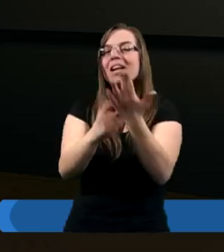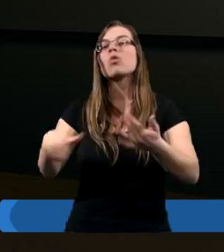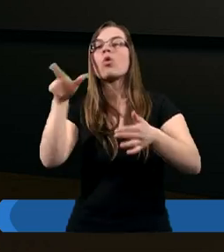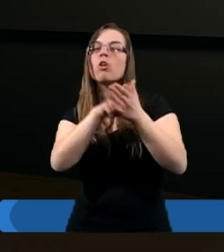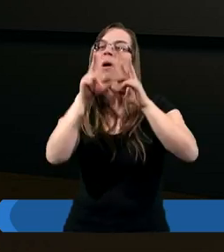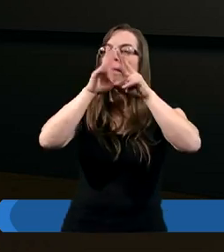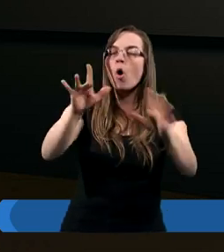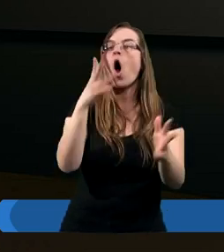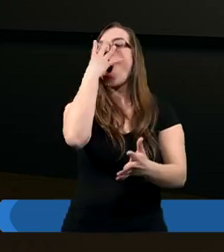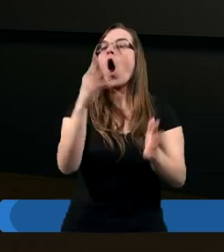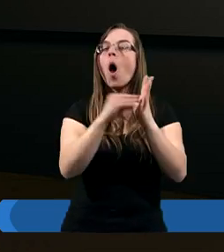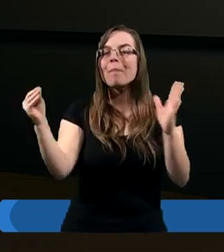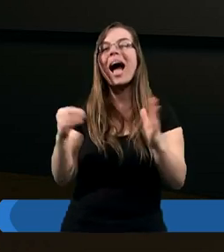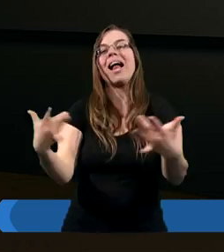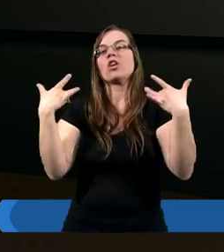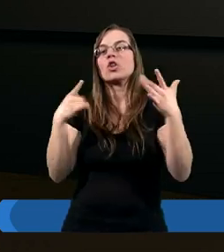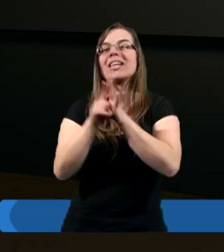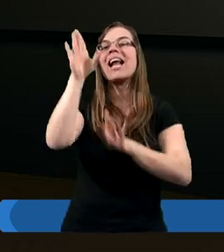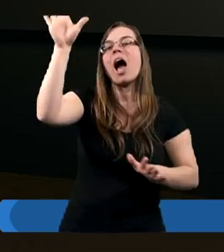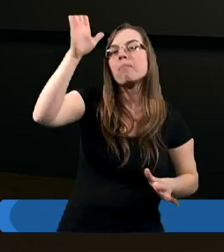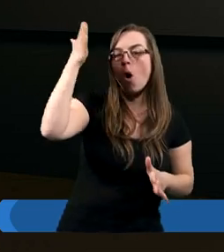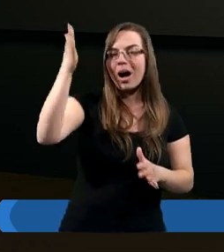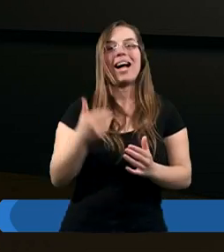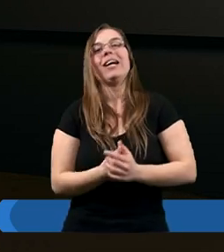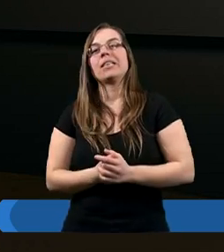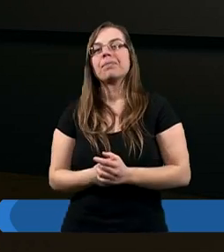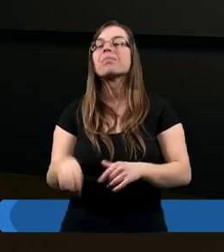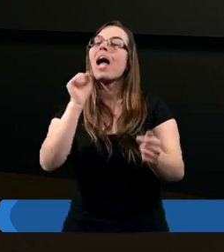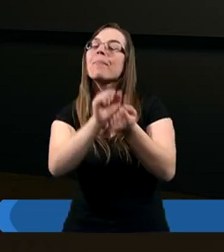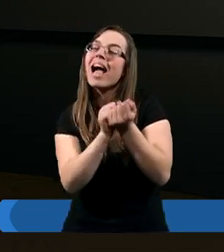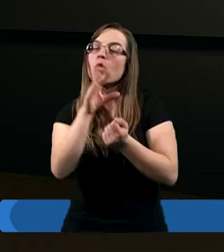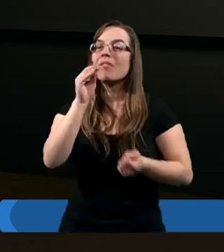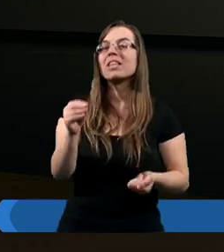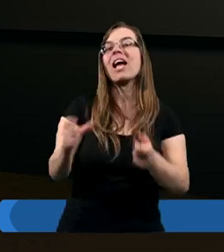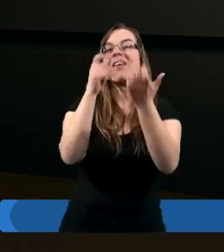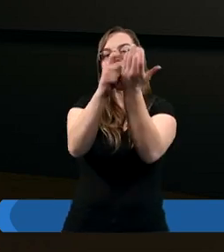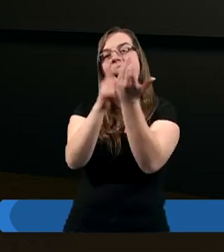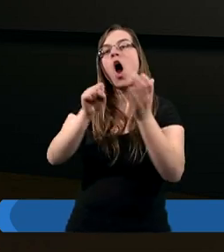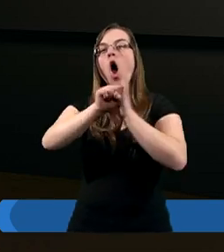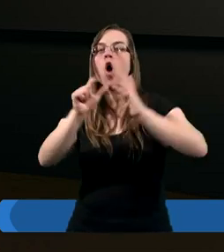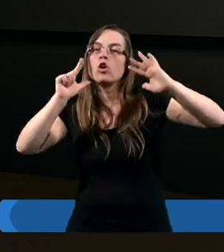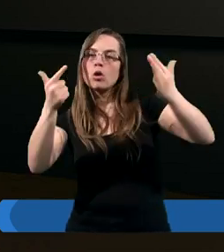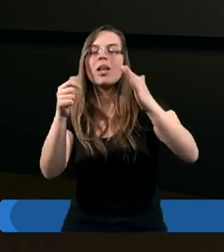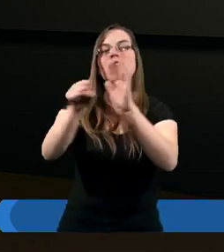ten obraz życia dla Boga. A